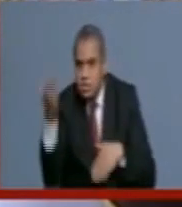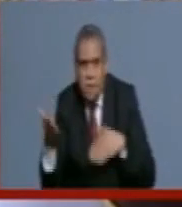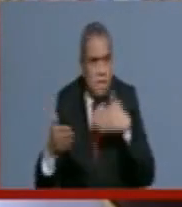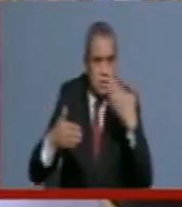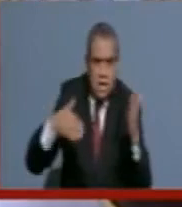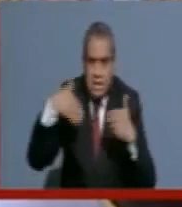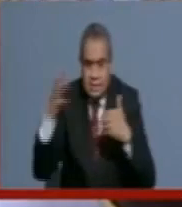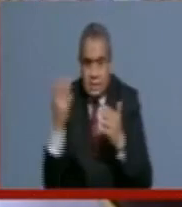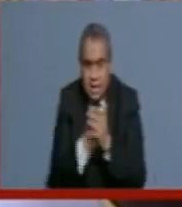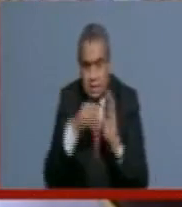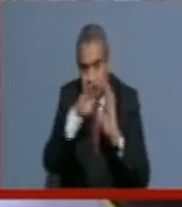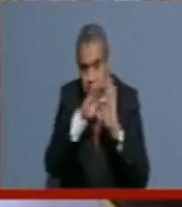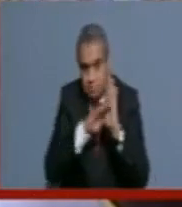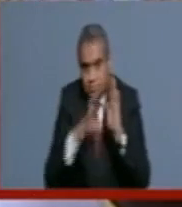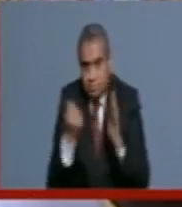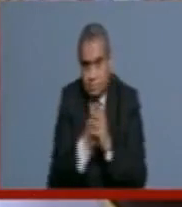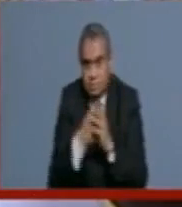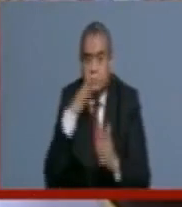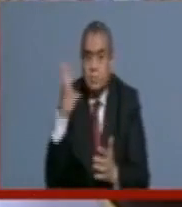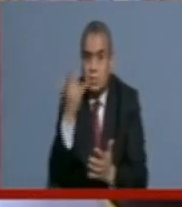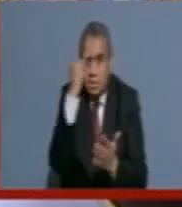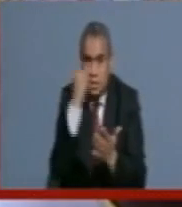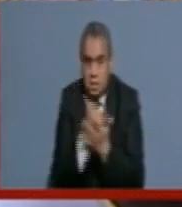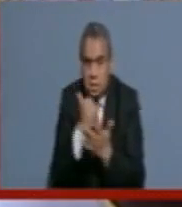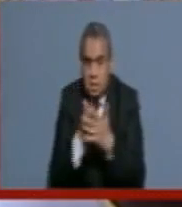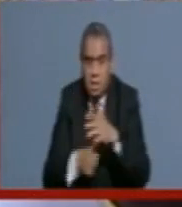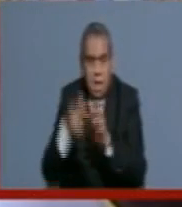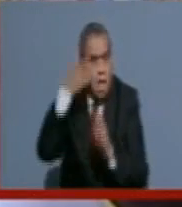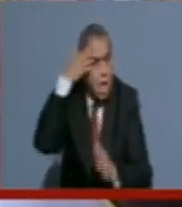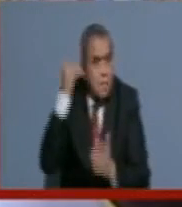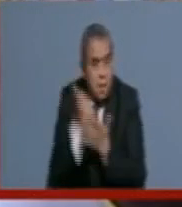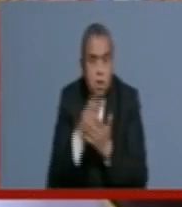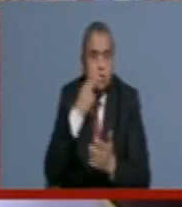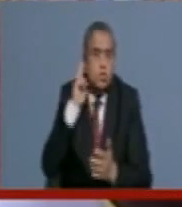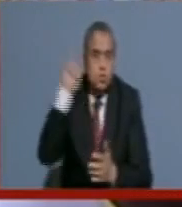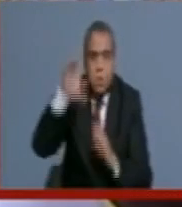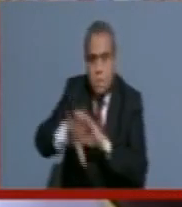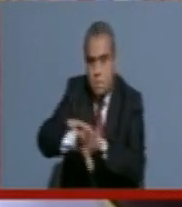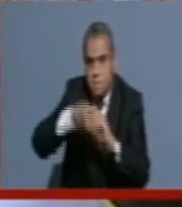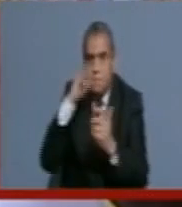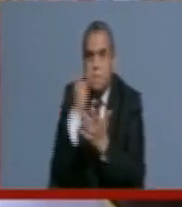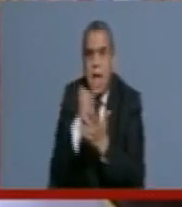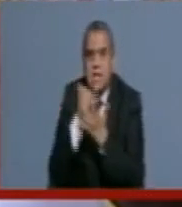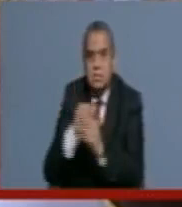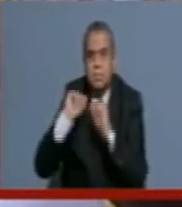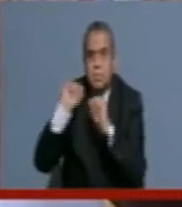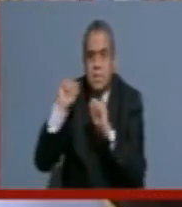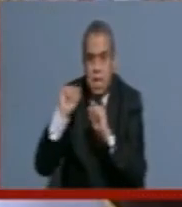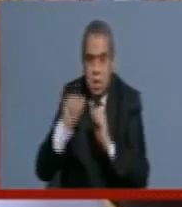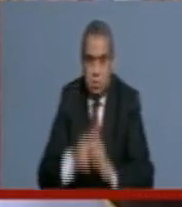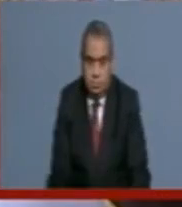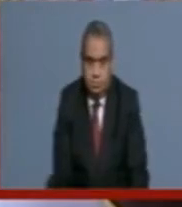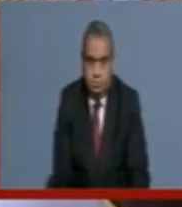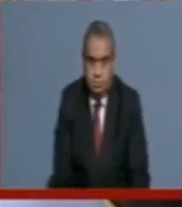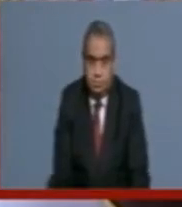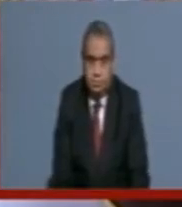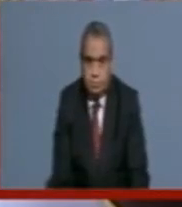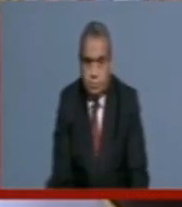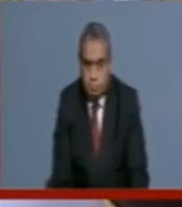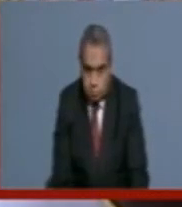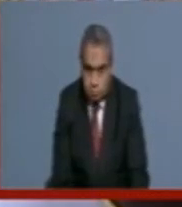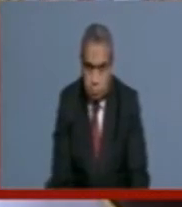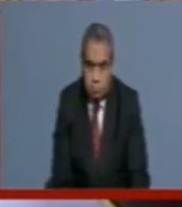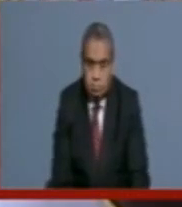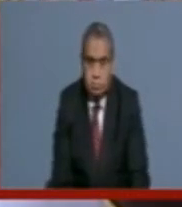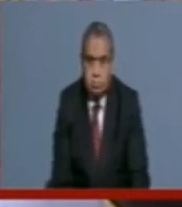نفذناها وهم أشرفوا عليها بما لهم من خبرة، وجبنا ناس من اللي